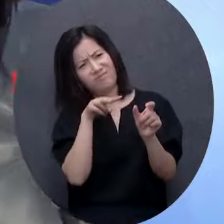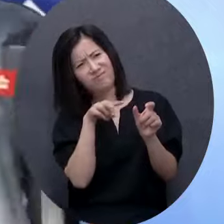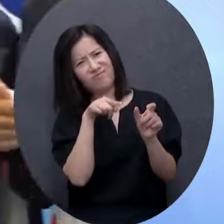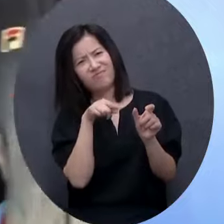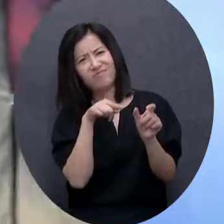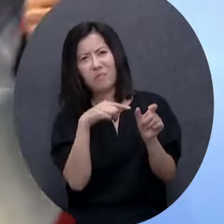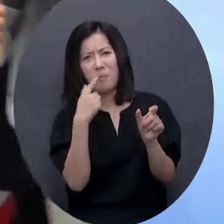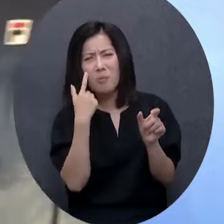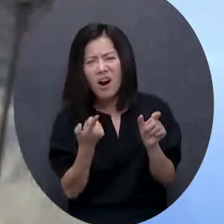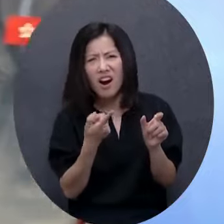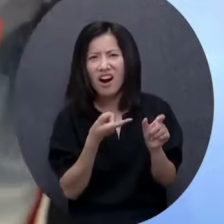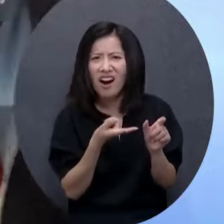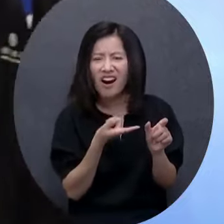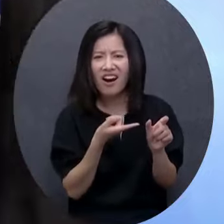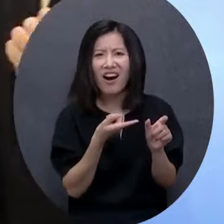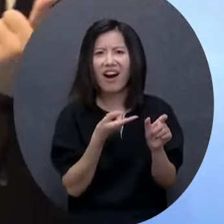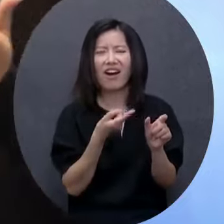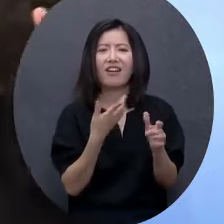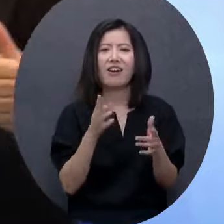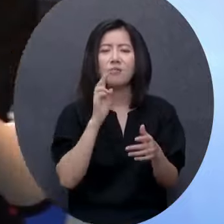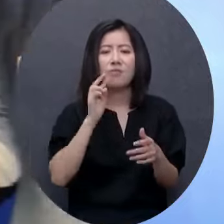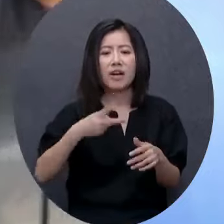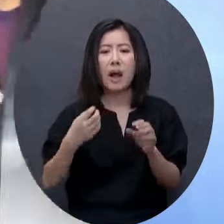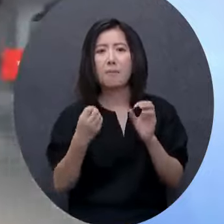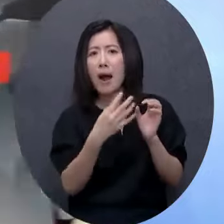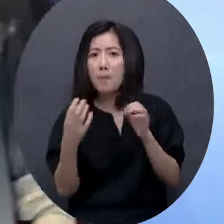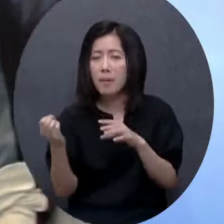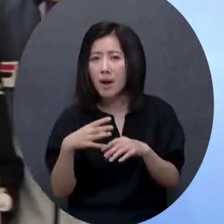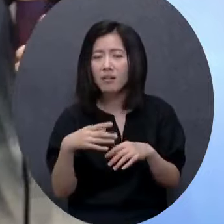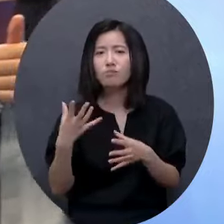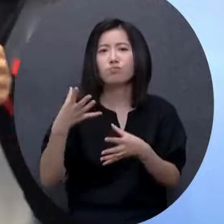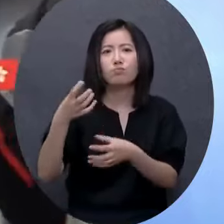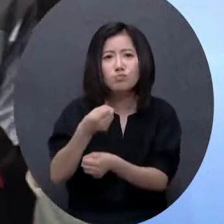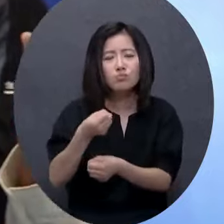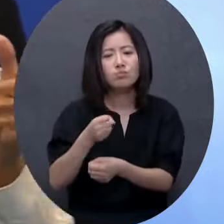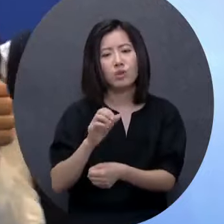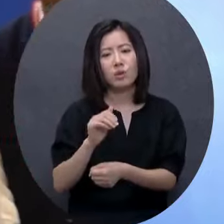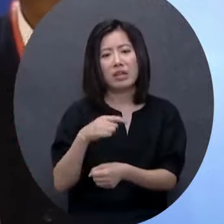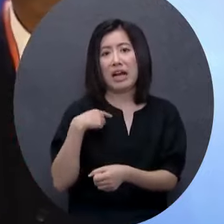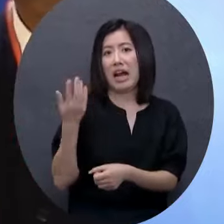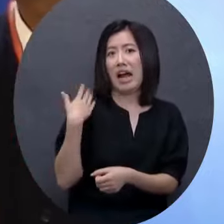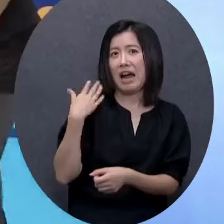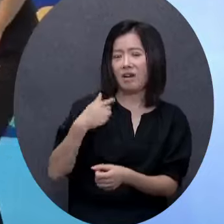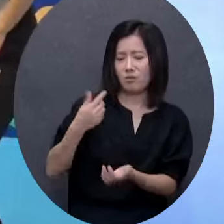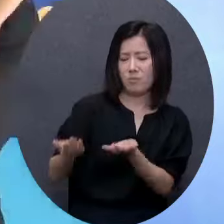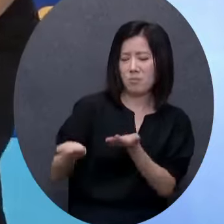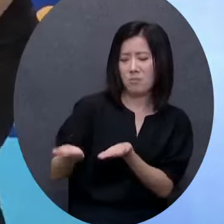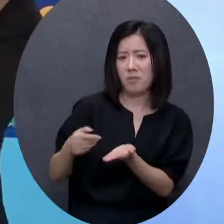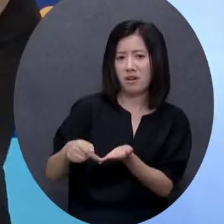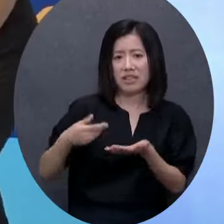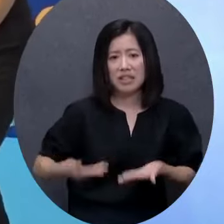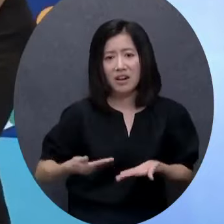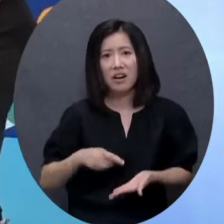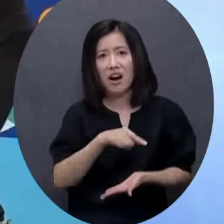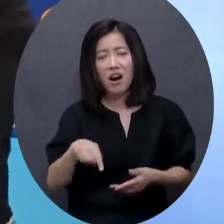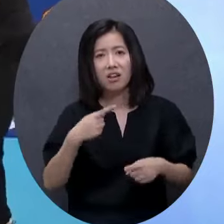張咗少少，即係叫做諮詢翻或者總結一下啦。因為對比以前我哋嘅成績咧，佢哋比